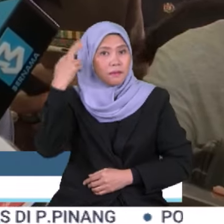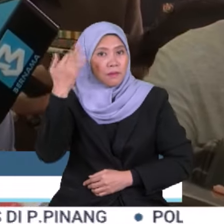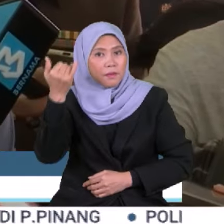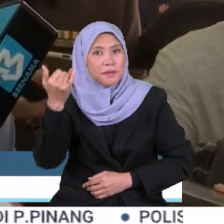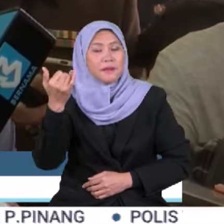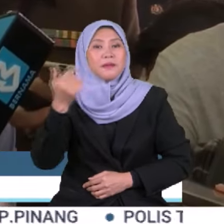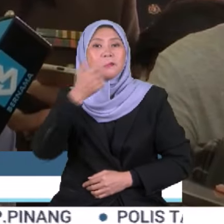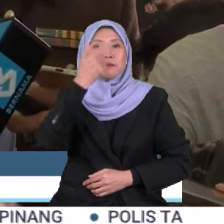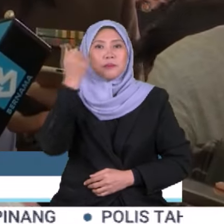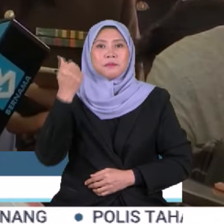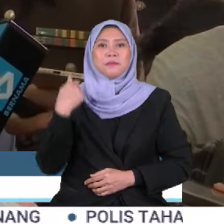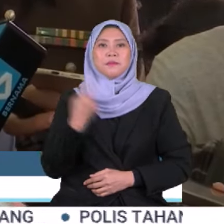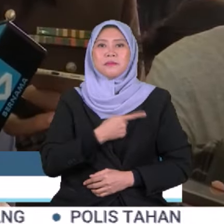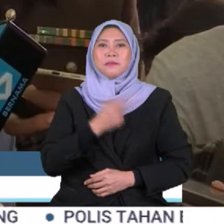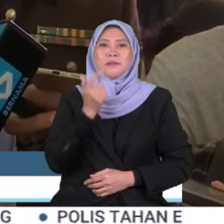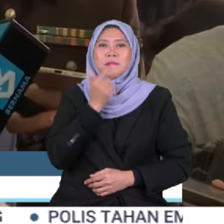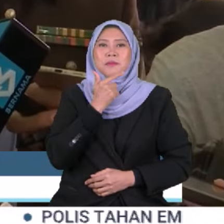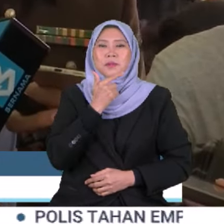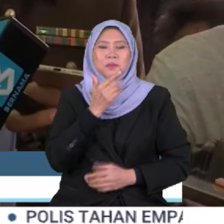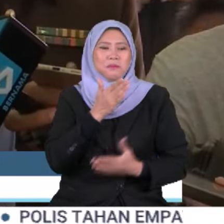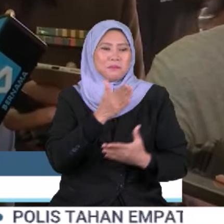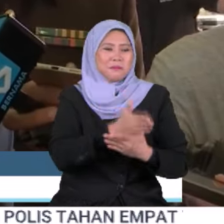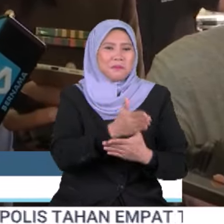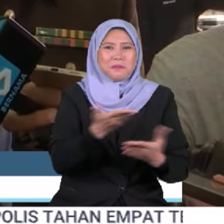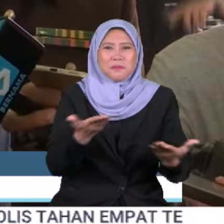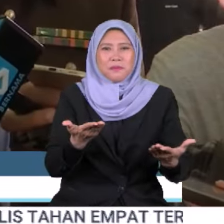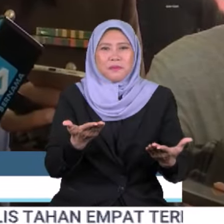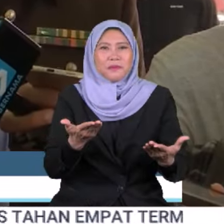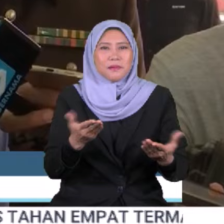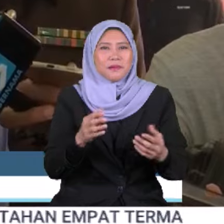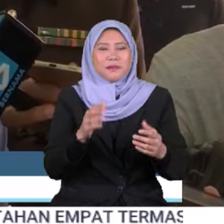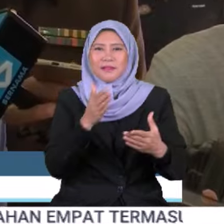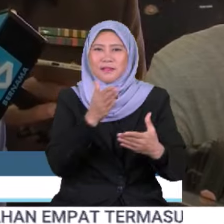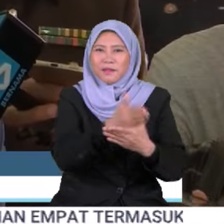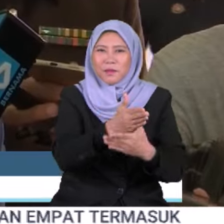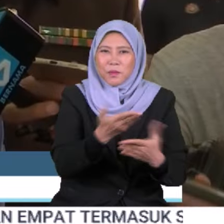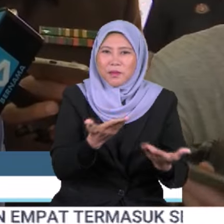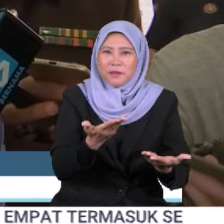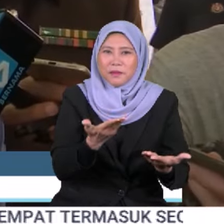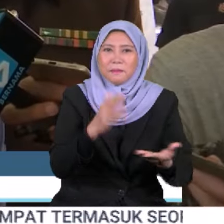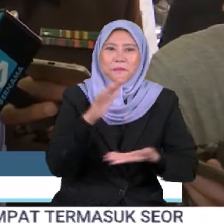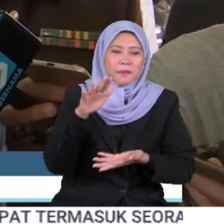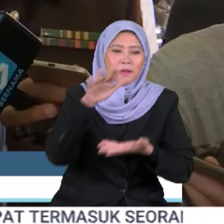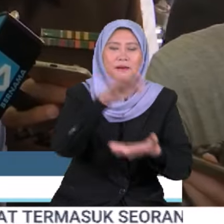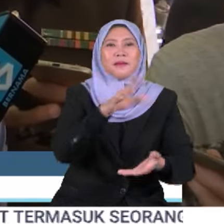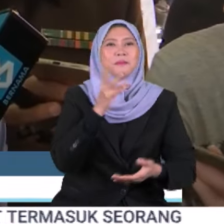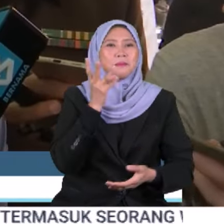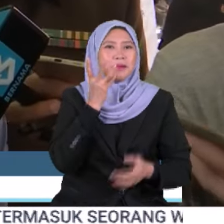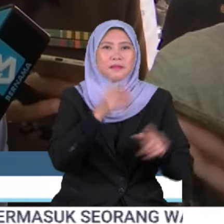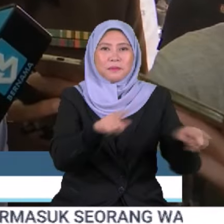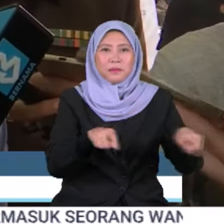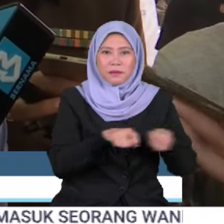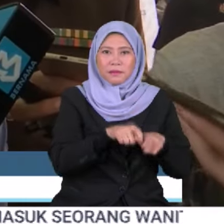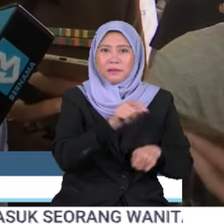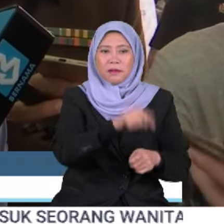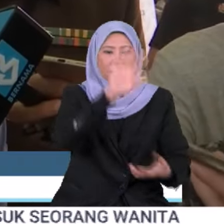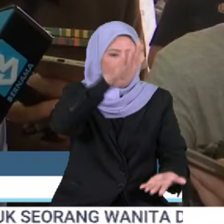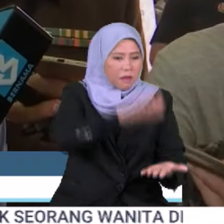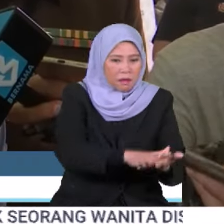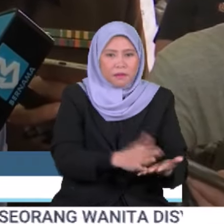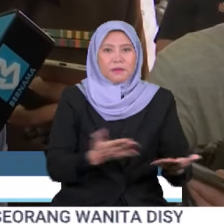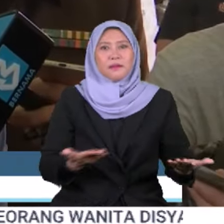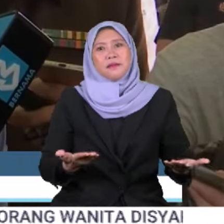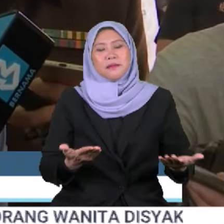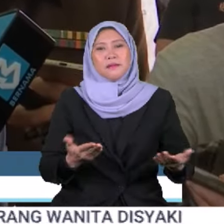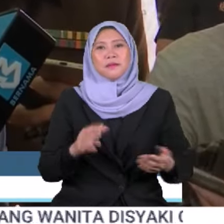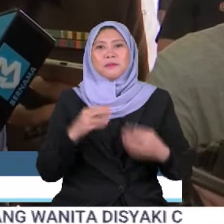adalah kita tidak mahu mengganggu, menjadi penyumbang kepada gangguan bekalan beras tempatan di pasaran,